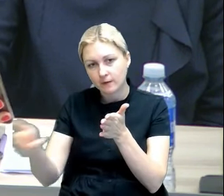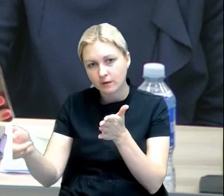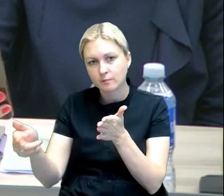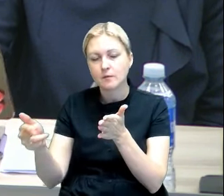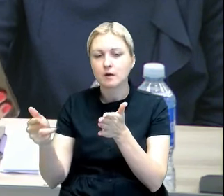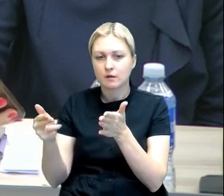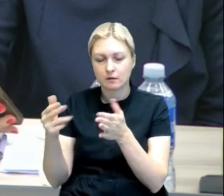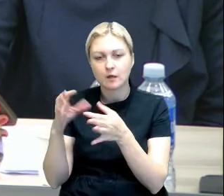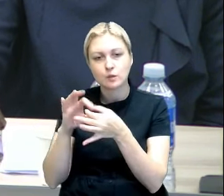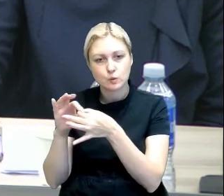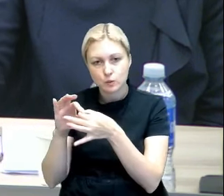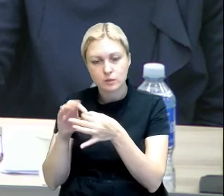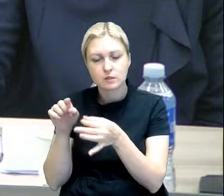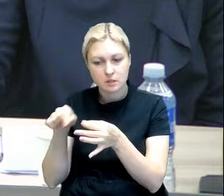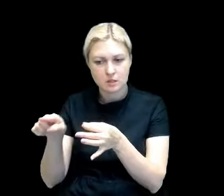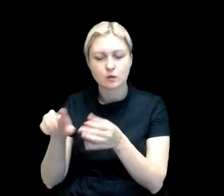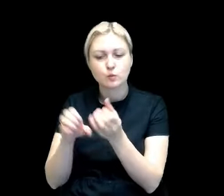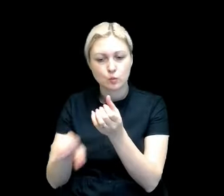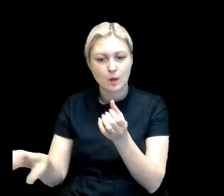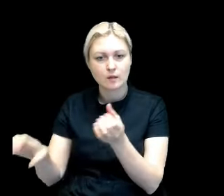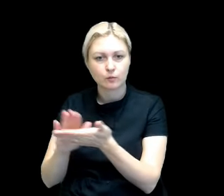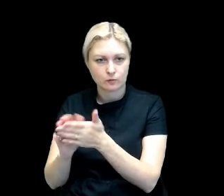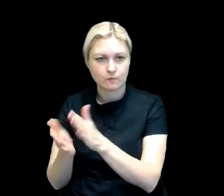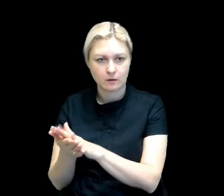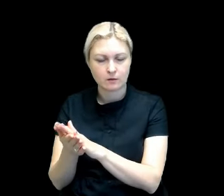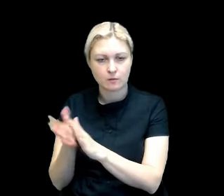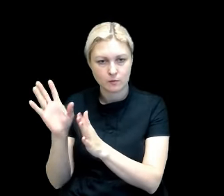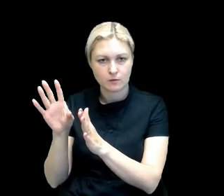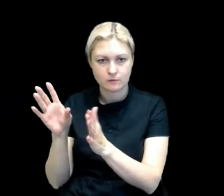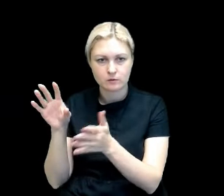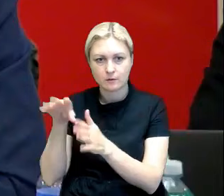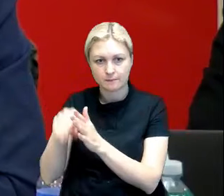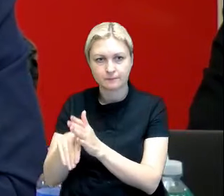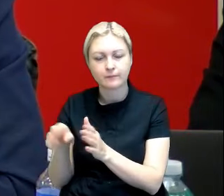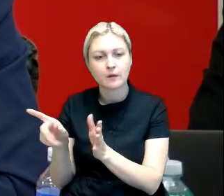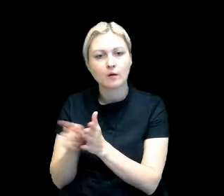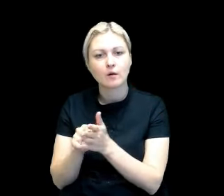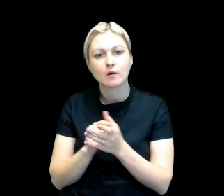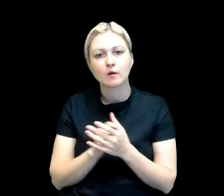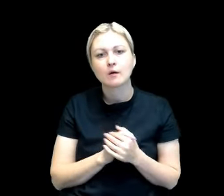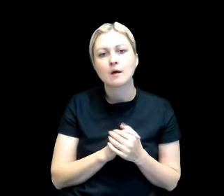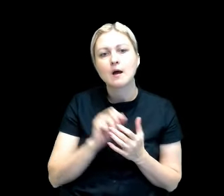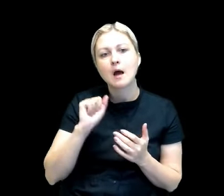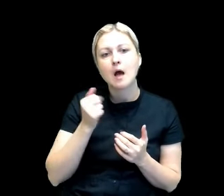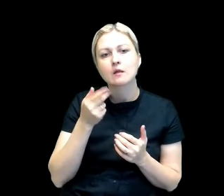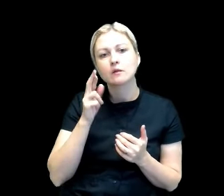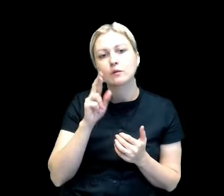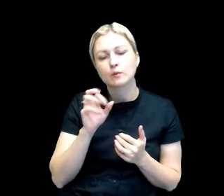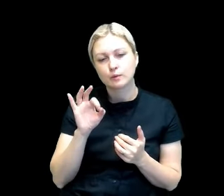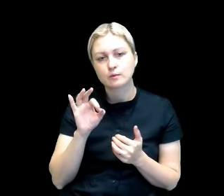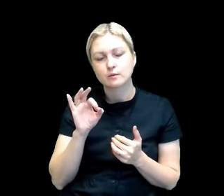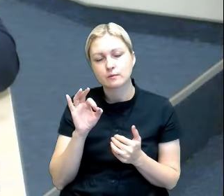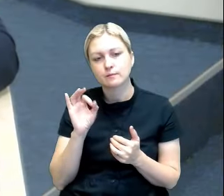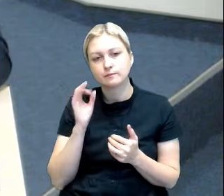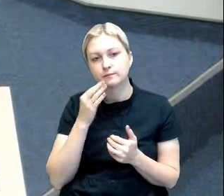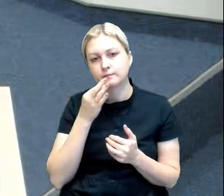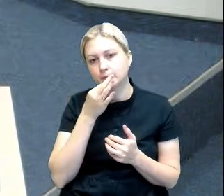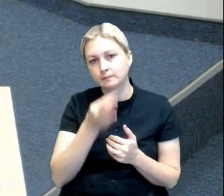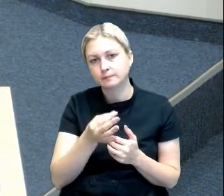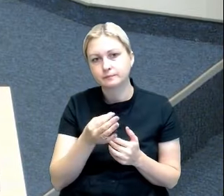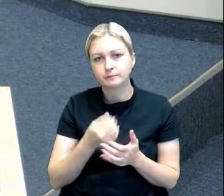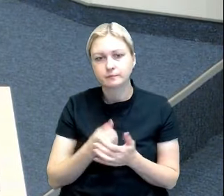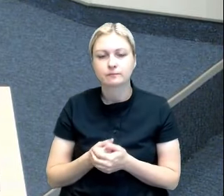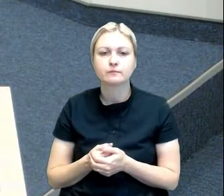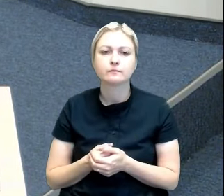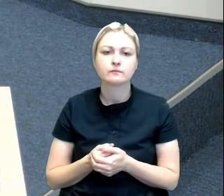nuotekų tvarkymu ačiū dėkoju leunui andrius petraitis prašau sveiki kolegos